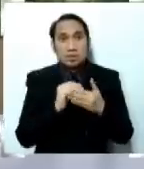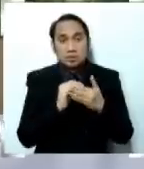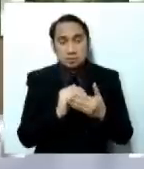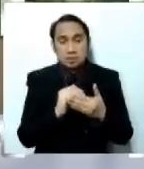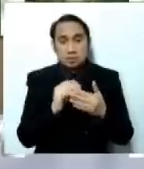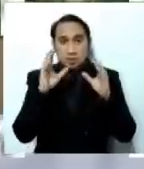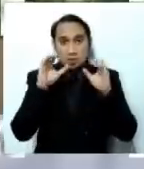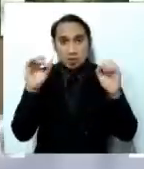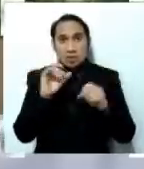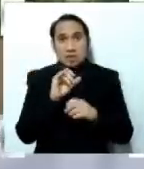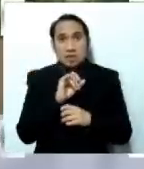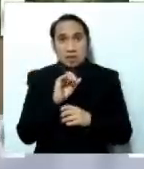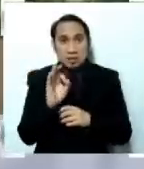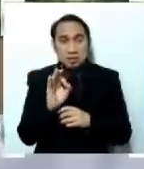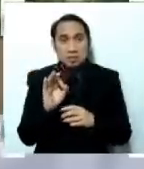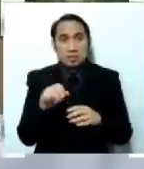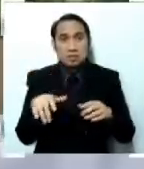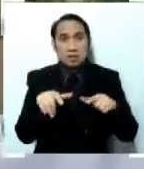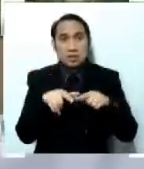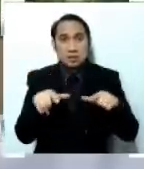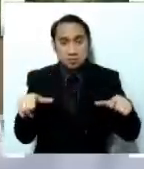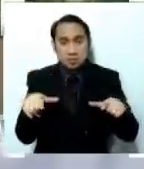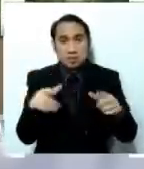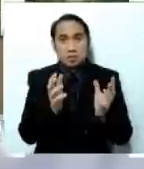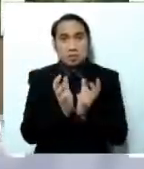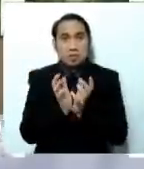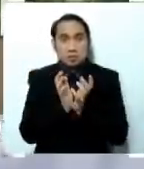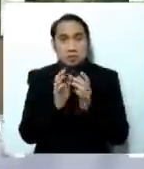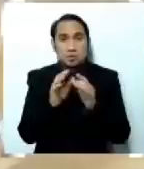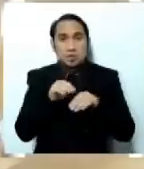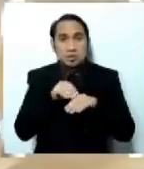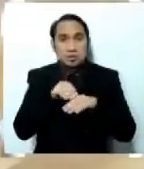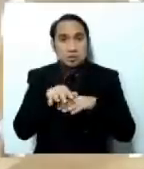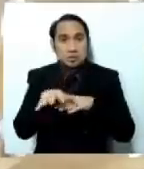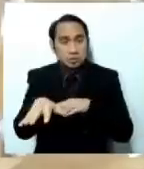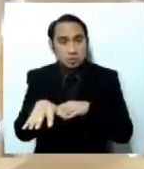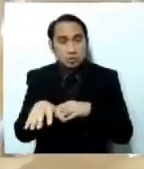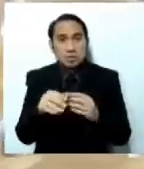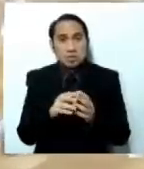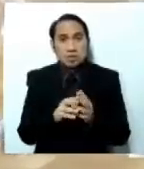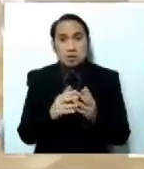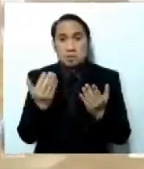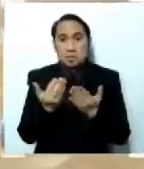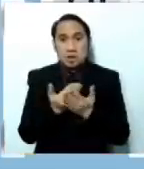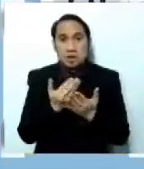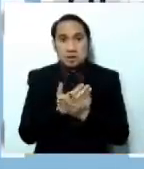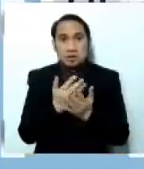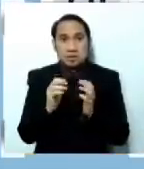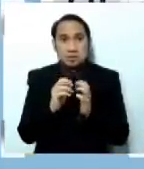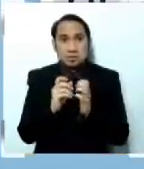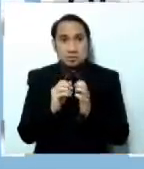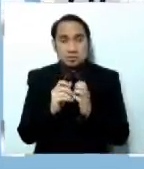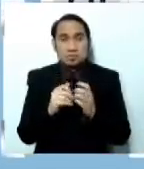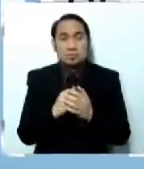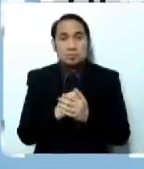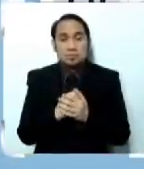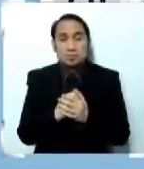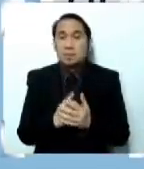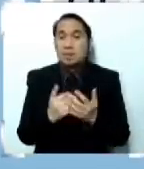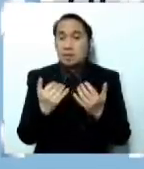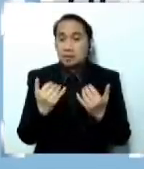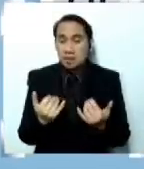nasa level na ng community transmission ang new variant sa naturang bansa. Sa kabila ng travel